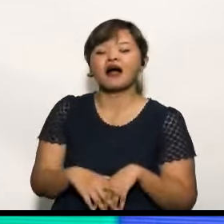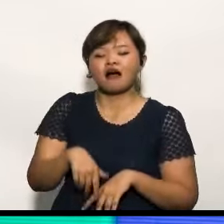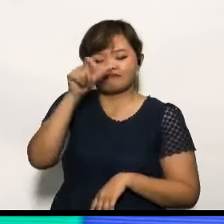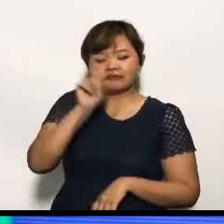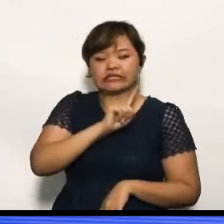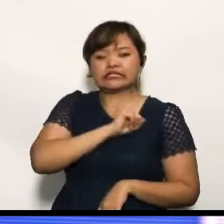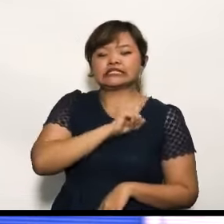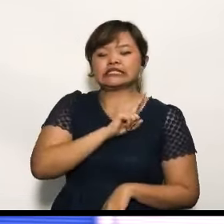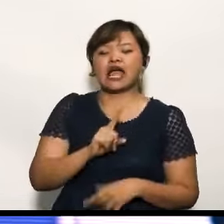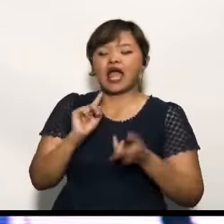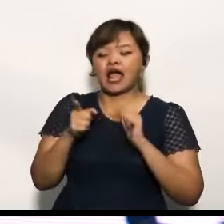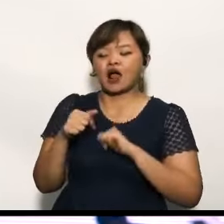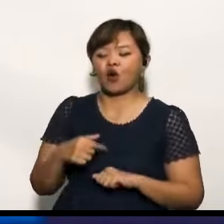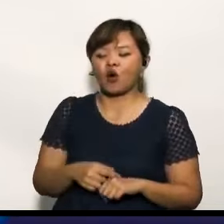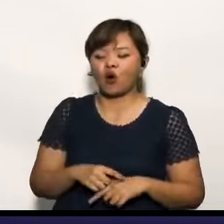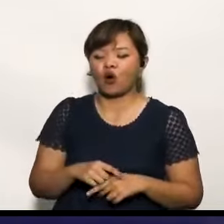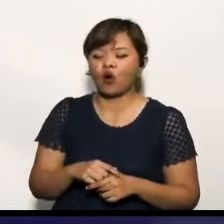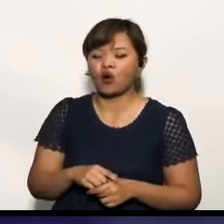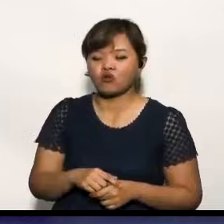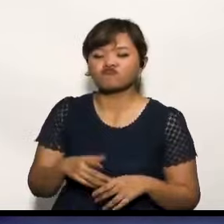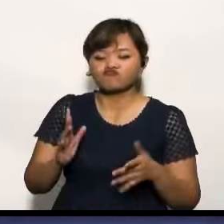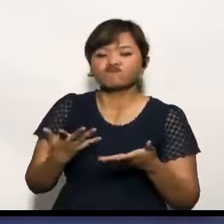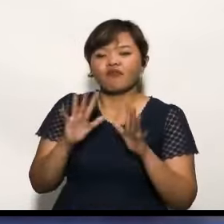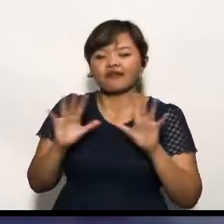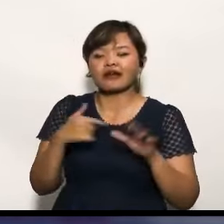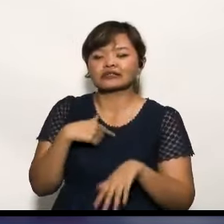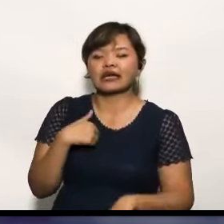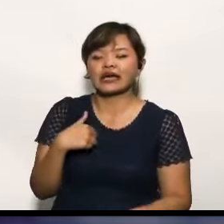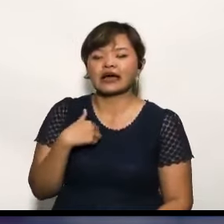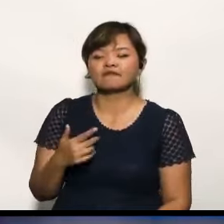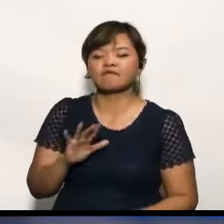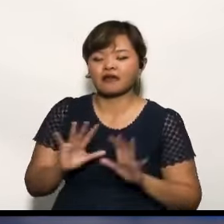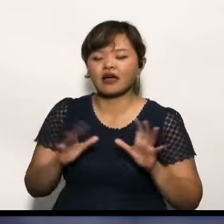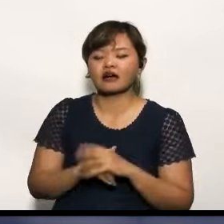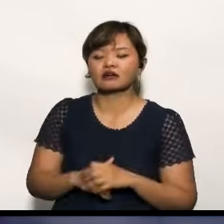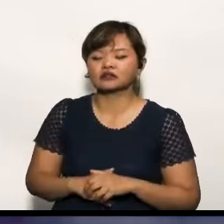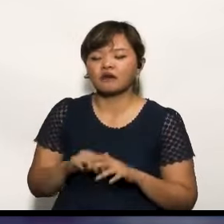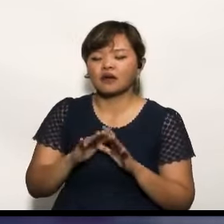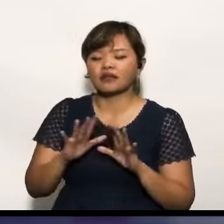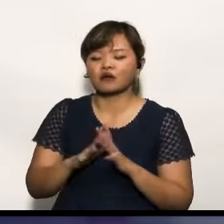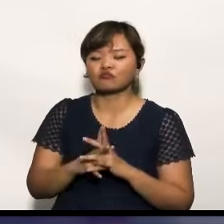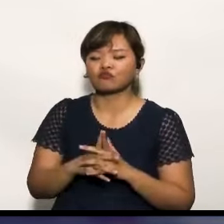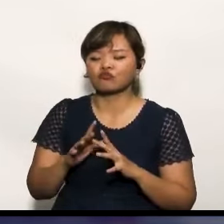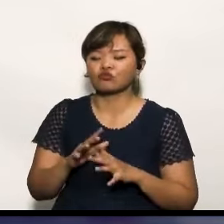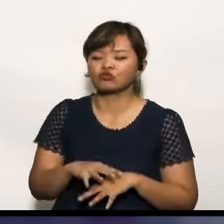building, pada saat kita membangun, most of the time, musuh ada di dalam diri kita sendiri.